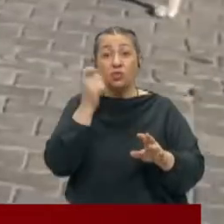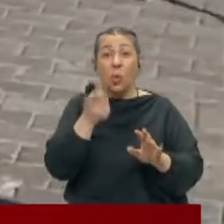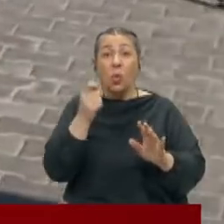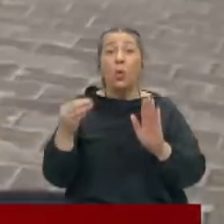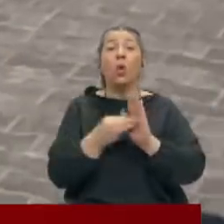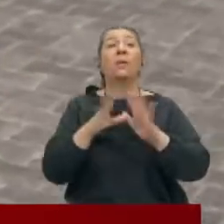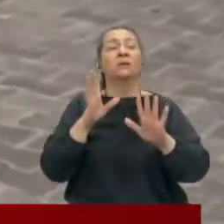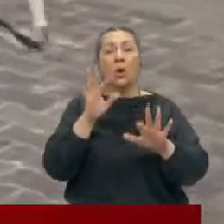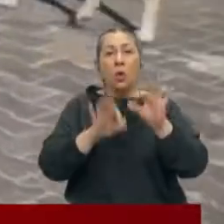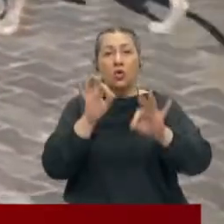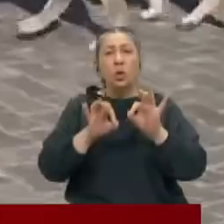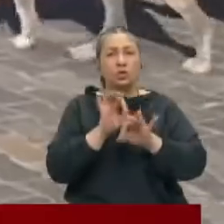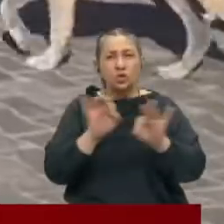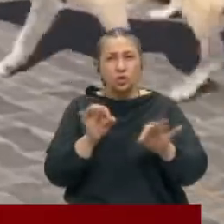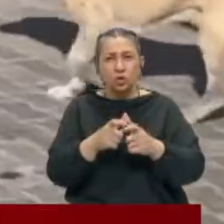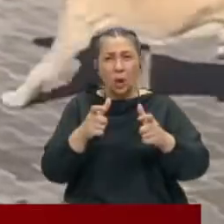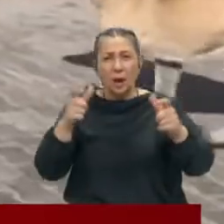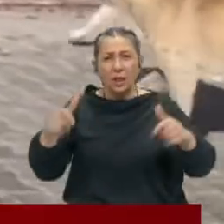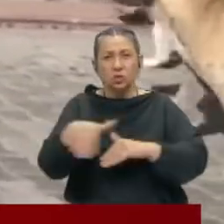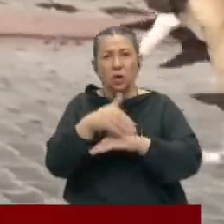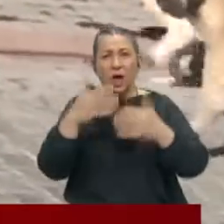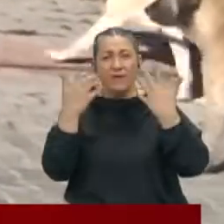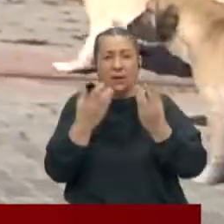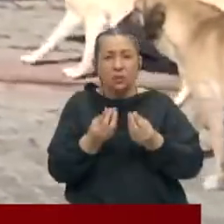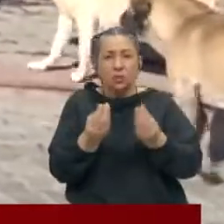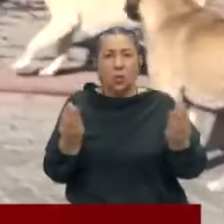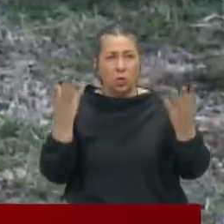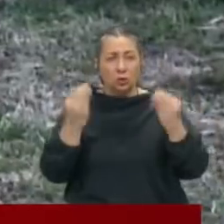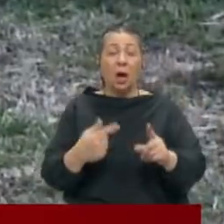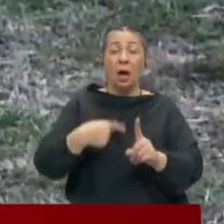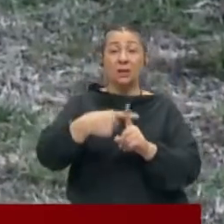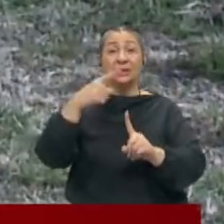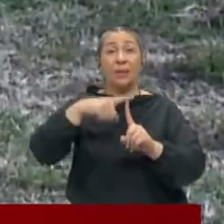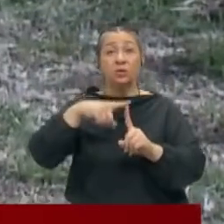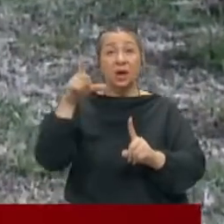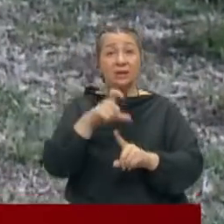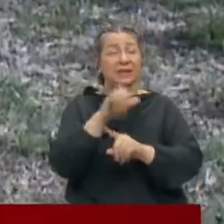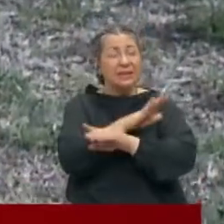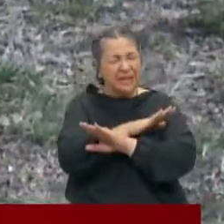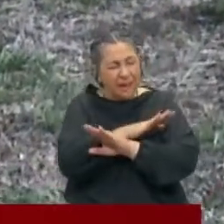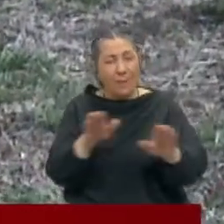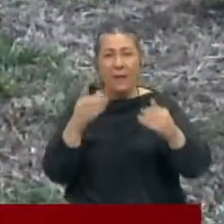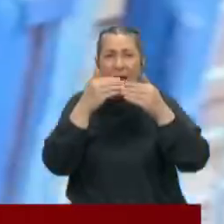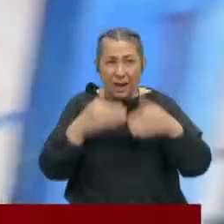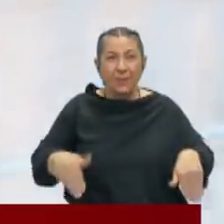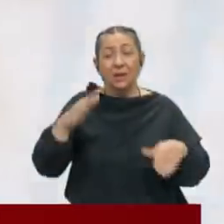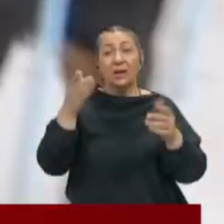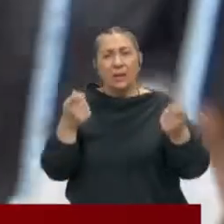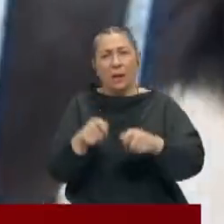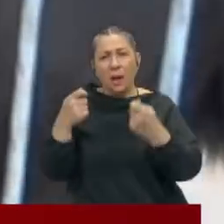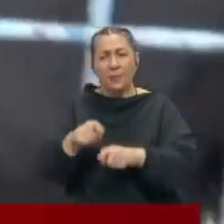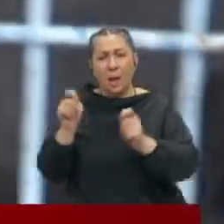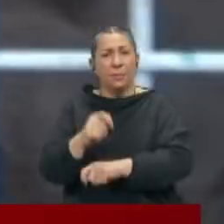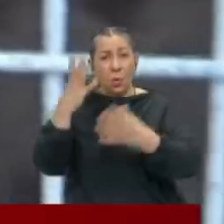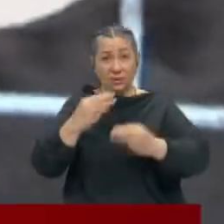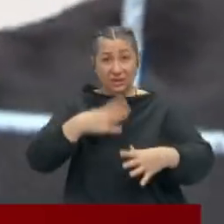uygulanmazsa kontrolsüz çoğalan sokak hayvanlarının sayısı da artacak. Üstelik Temmuz ayında tamamen kapatılması istenilen hayvan